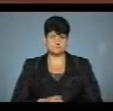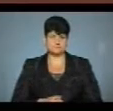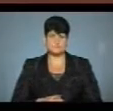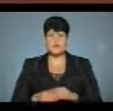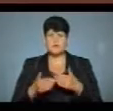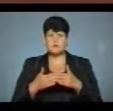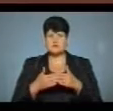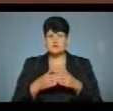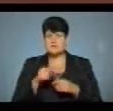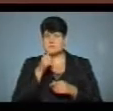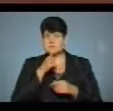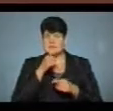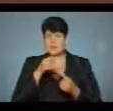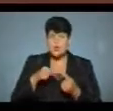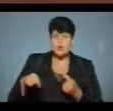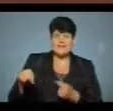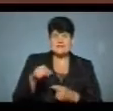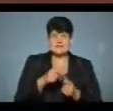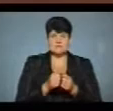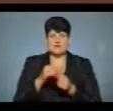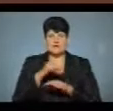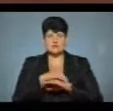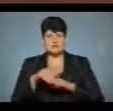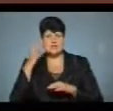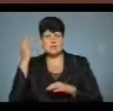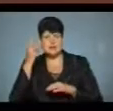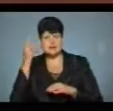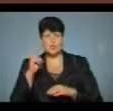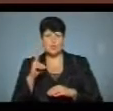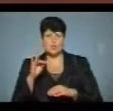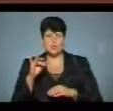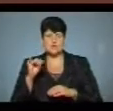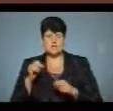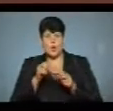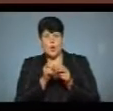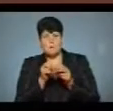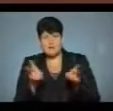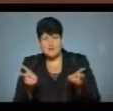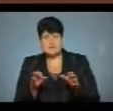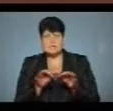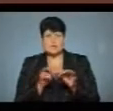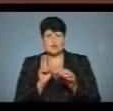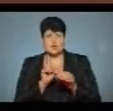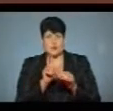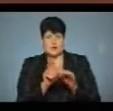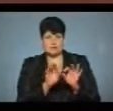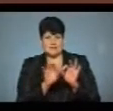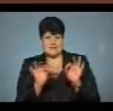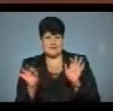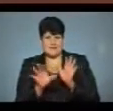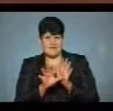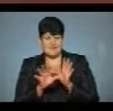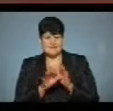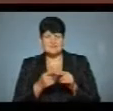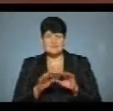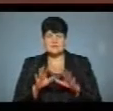Поблизу експериментального кільця на вулицях Хмельницького і Крушельницької в Тернополі обірвалася тролейбусна лінія. Це сталося близько 13-ї години.